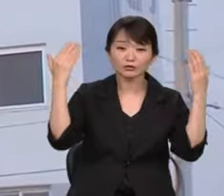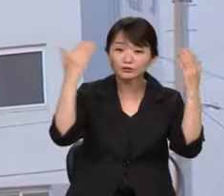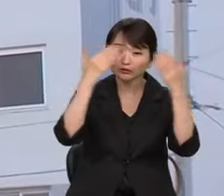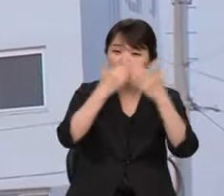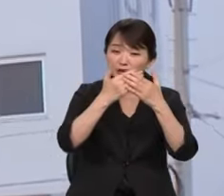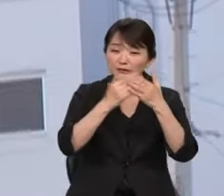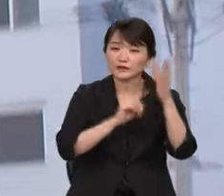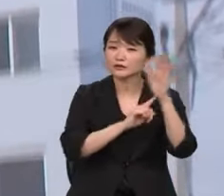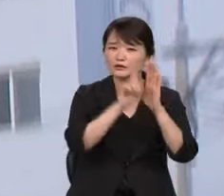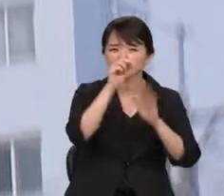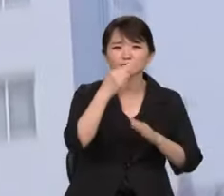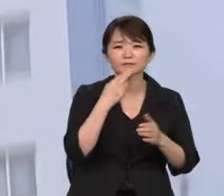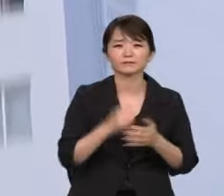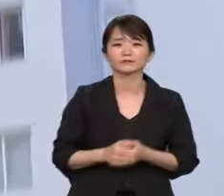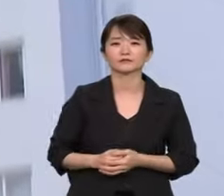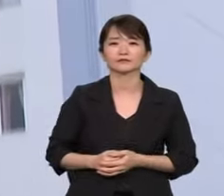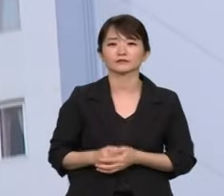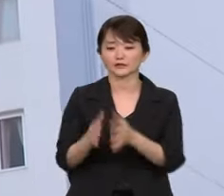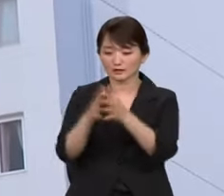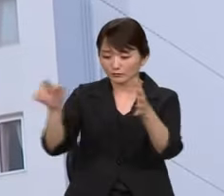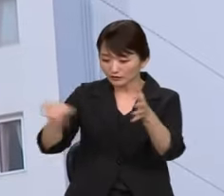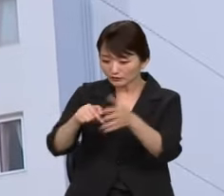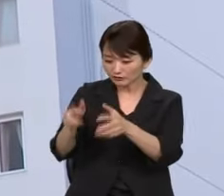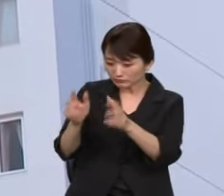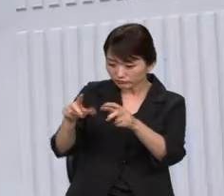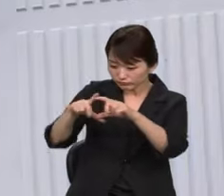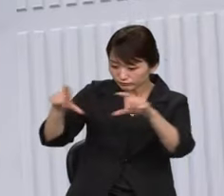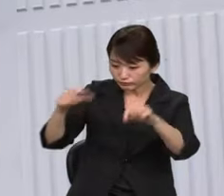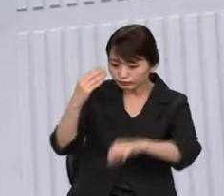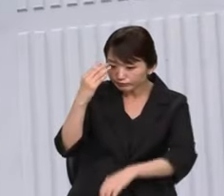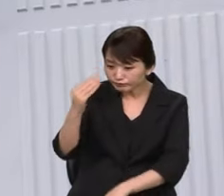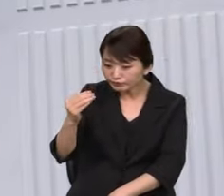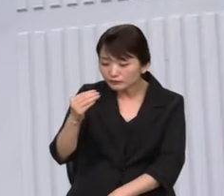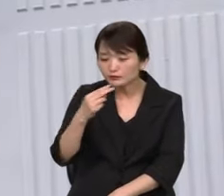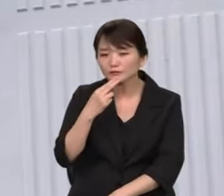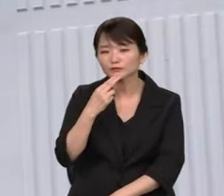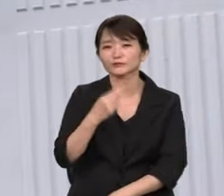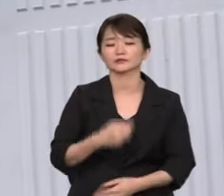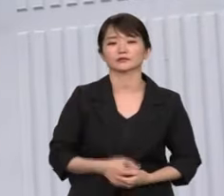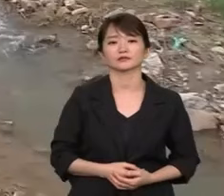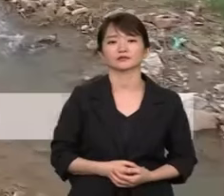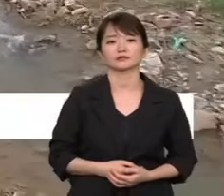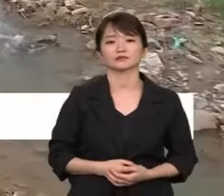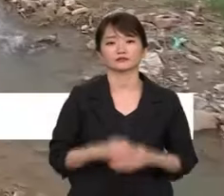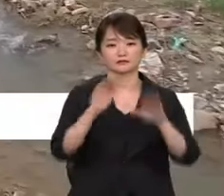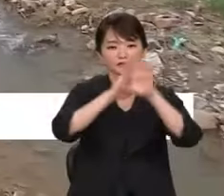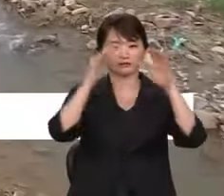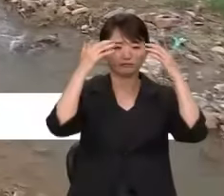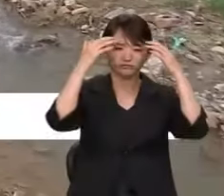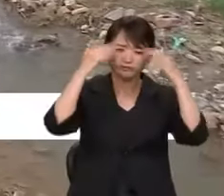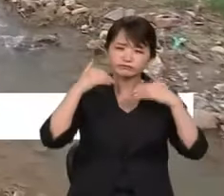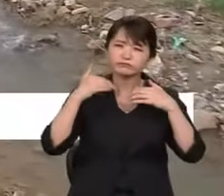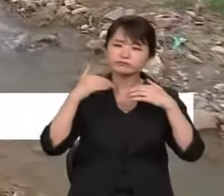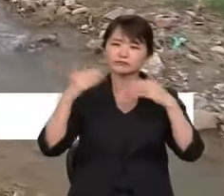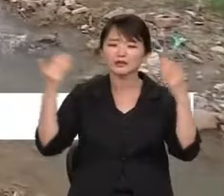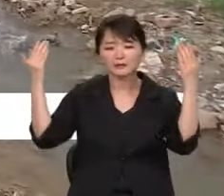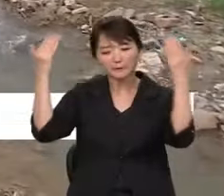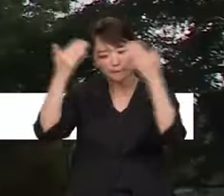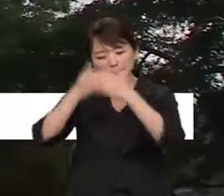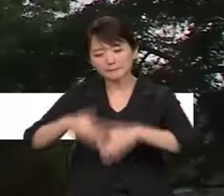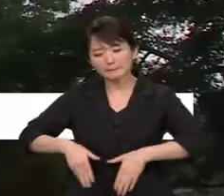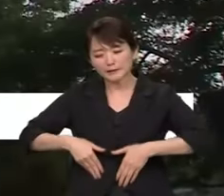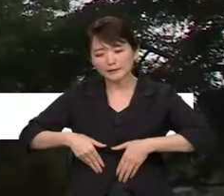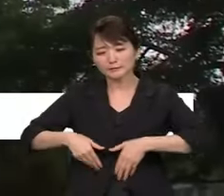에어컨 실외기 달린 집을 찾아보기 어려울 정도로 시원한 곳이었습니다. 낮에는 좀 더운데 밤에는 난방을